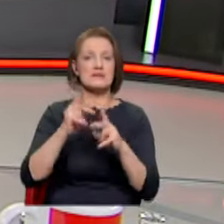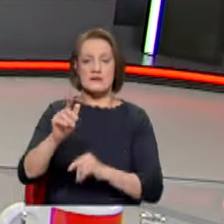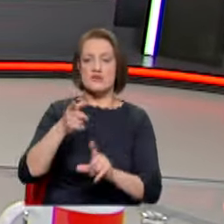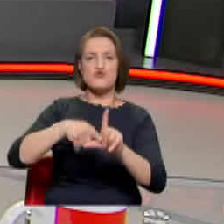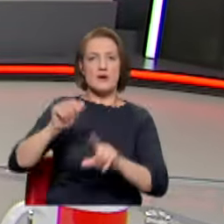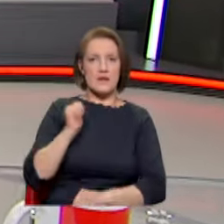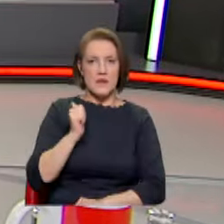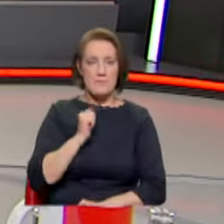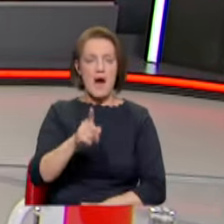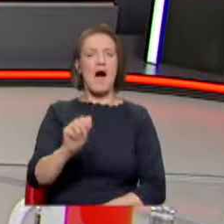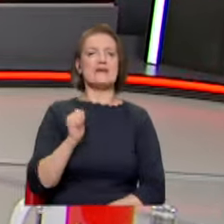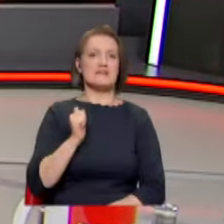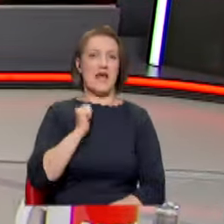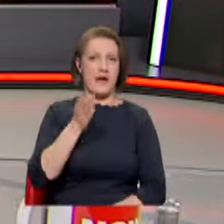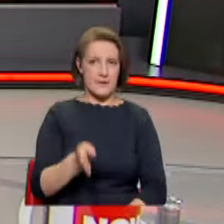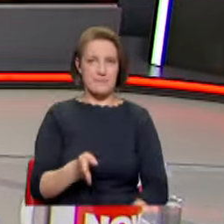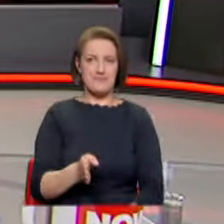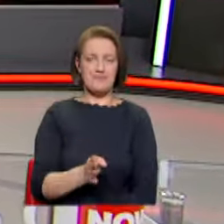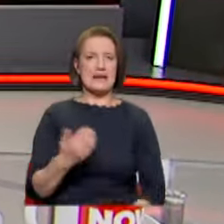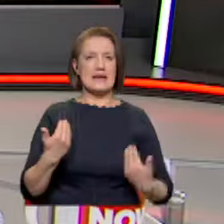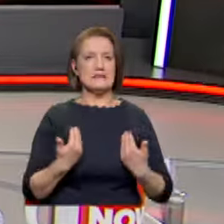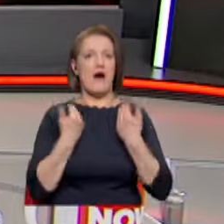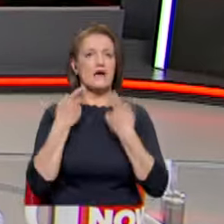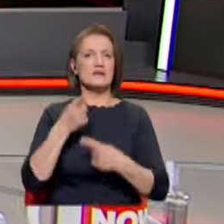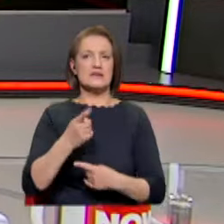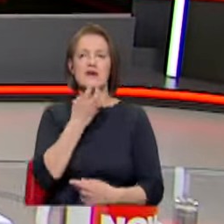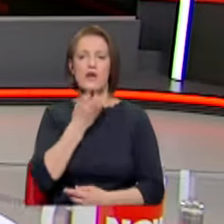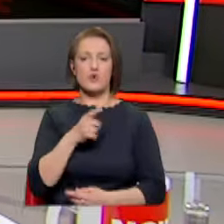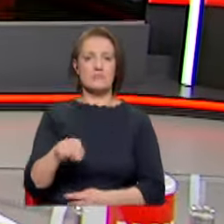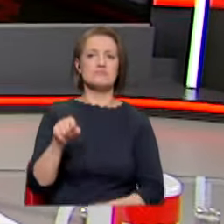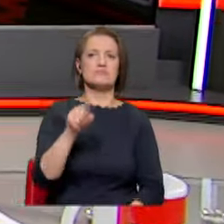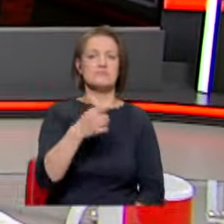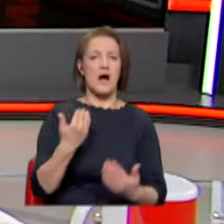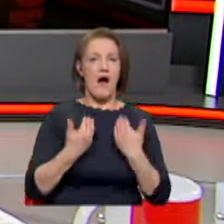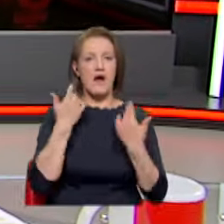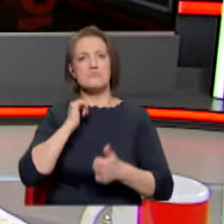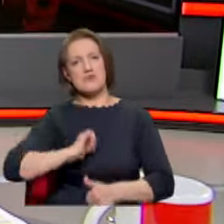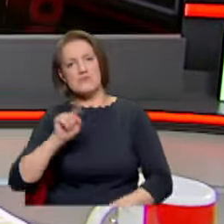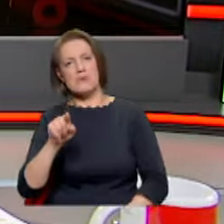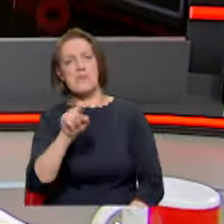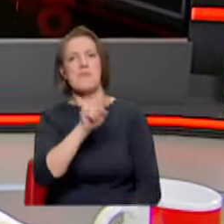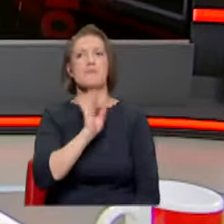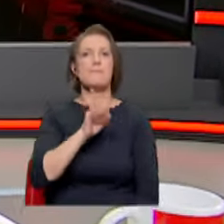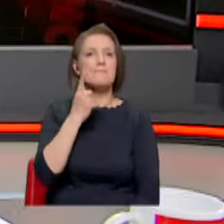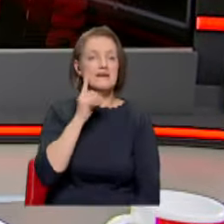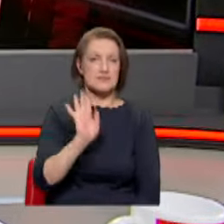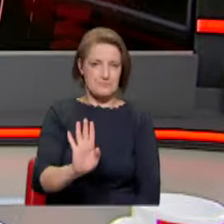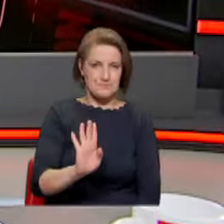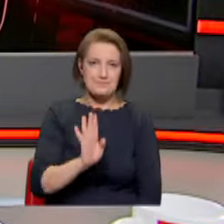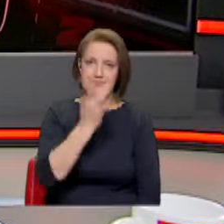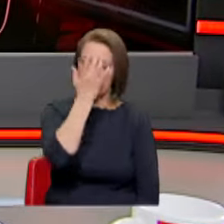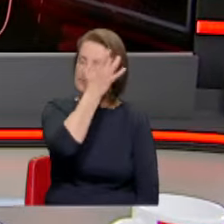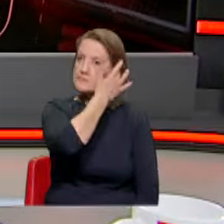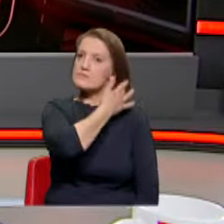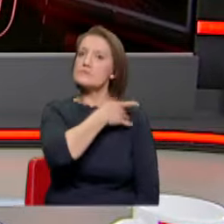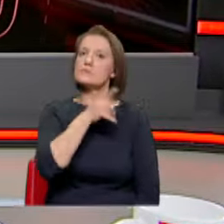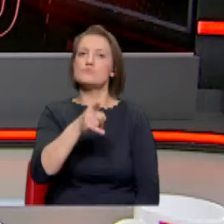Jandarması askeri yargı kadroları hakimleri savcıları şimdi bakın